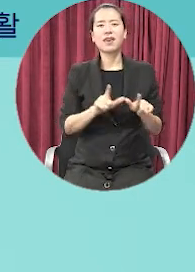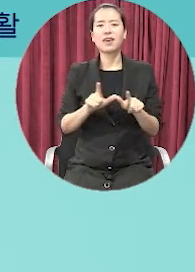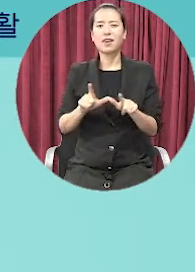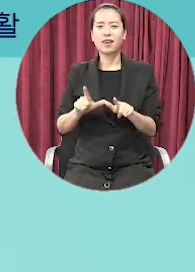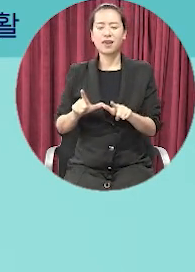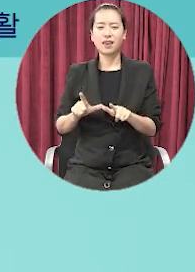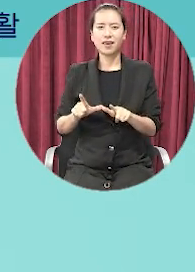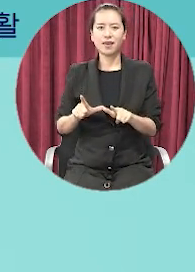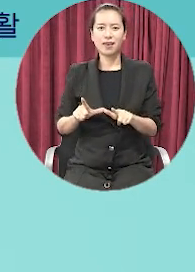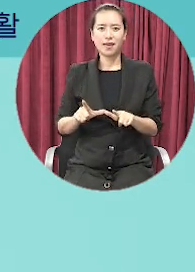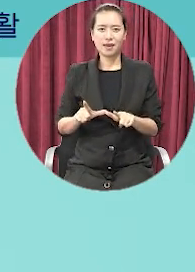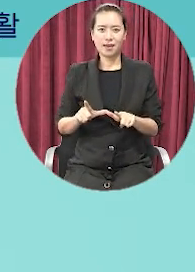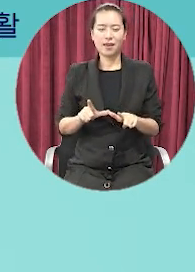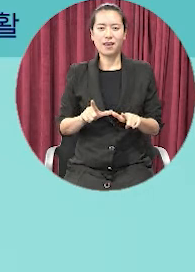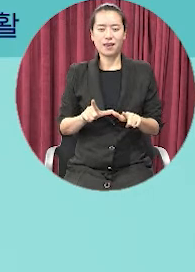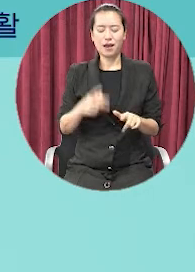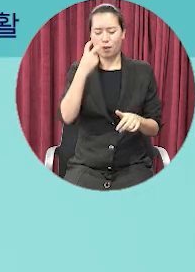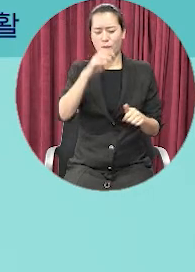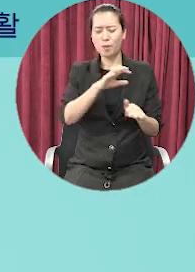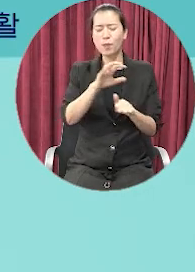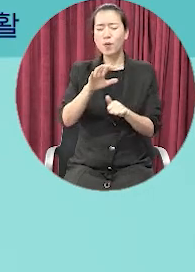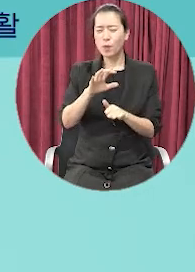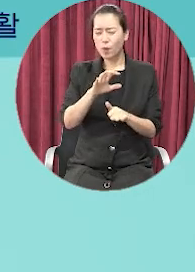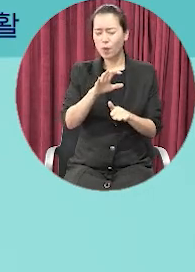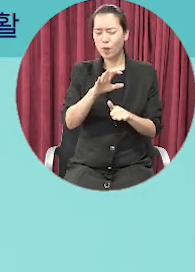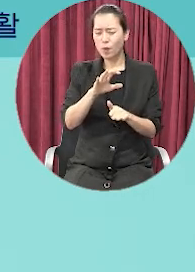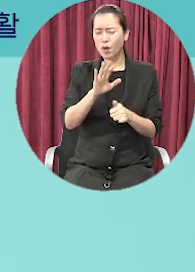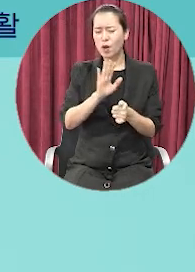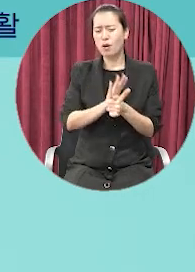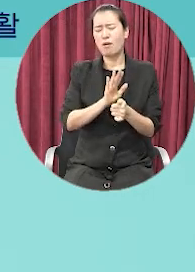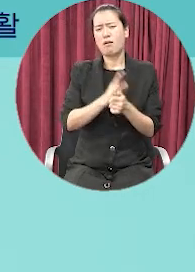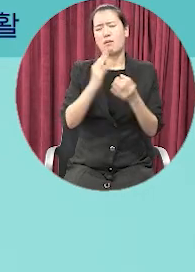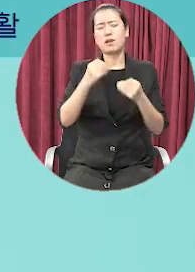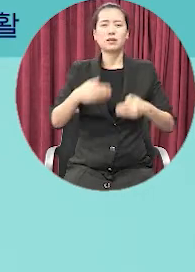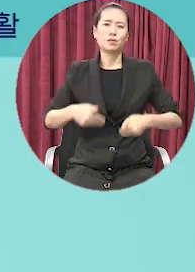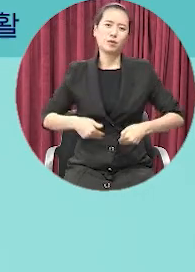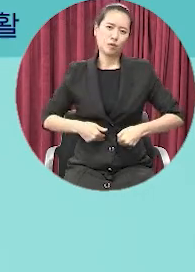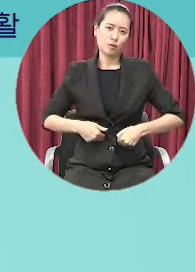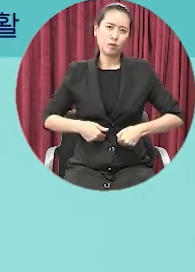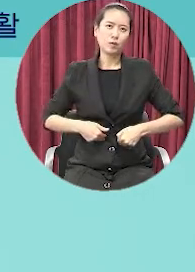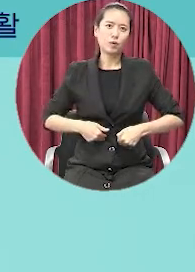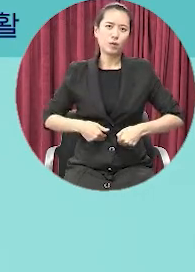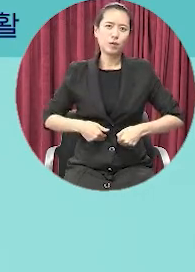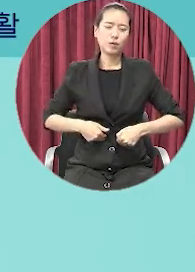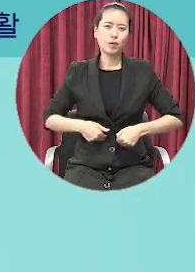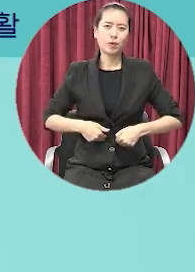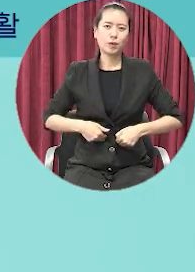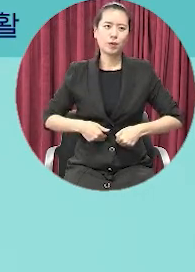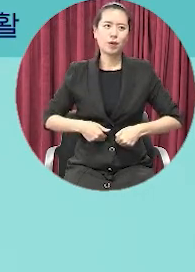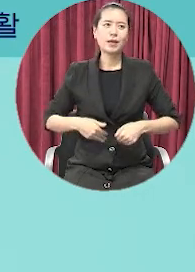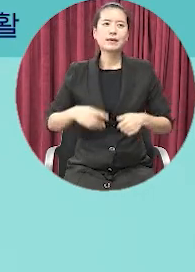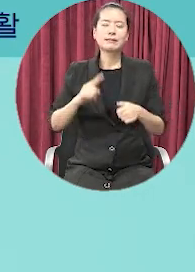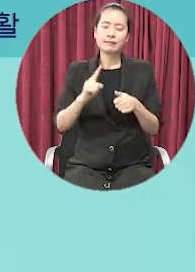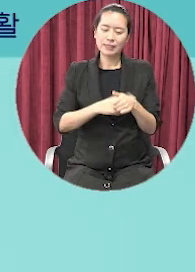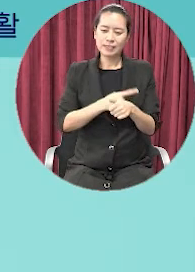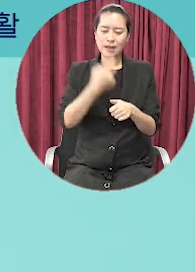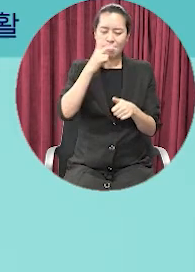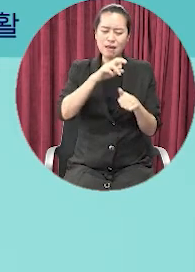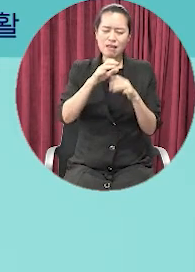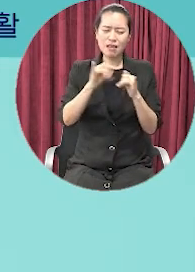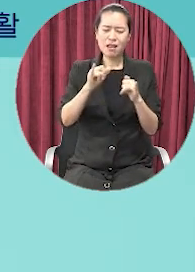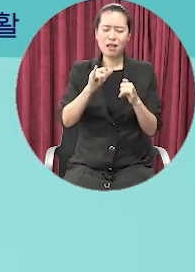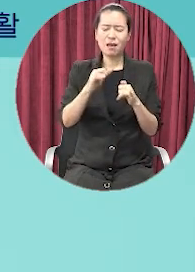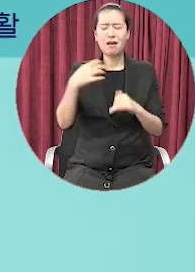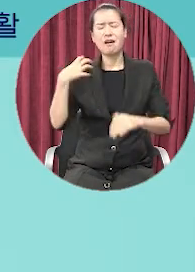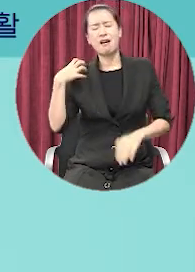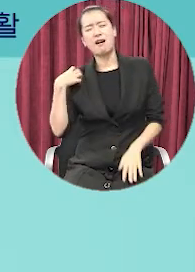일상생활에 어떤 돌봄이 필요한 경우가 더 많아지기 때문에 이런 케어기버의 부담이 많이 늘을 수밖에 없는